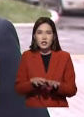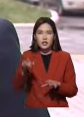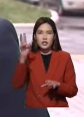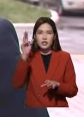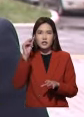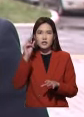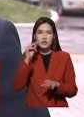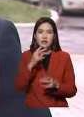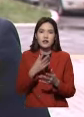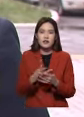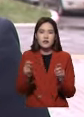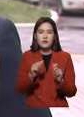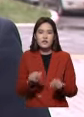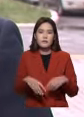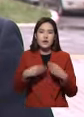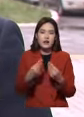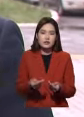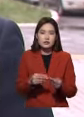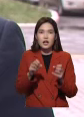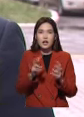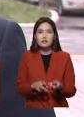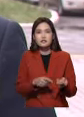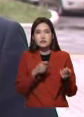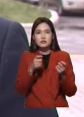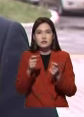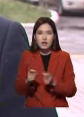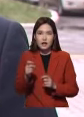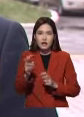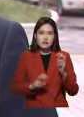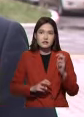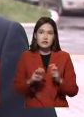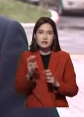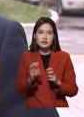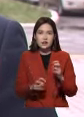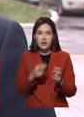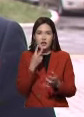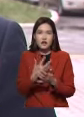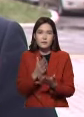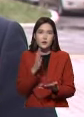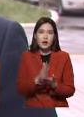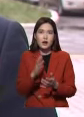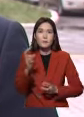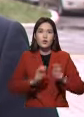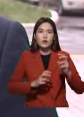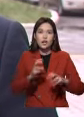кооперацияның басты мақсаты бұл біргелікті өнеркәсіпті дамыту, біргелікті өнеркәсіпте